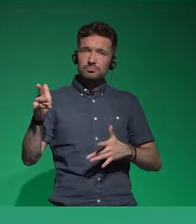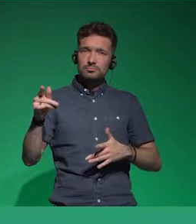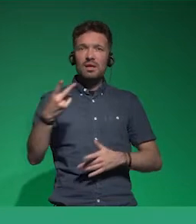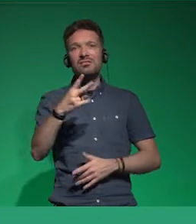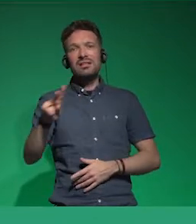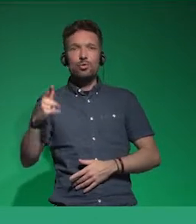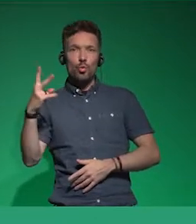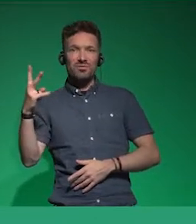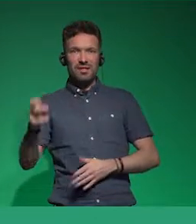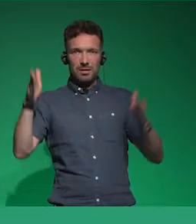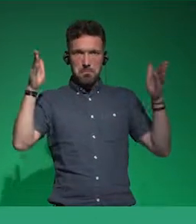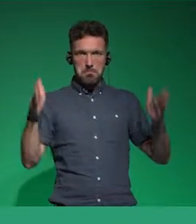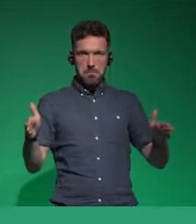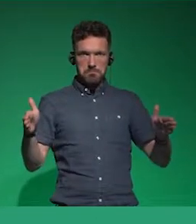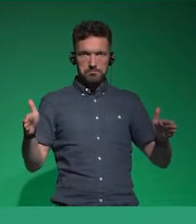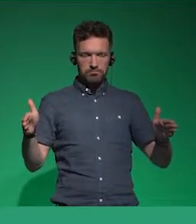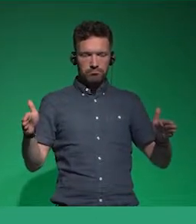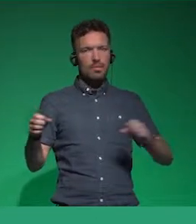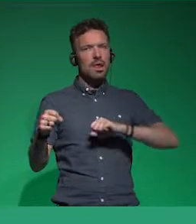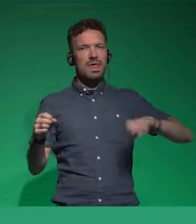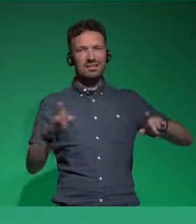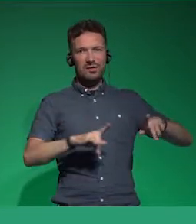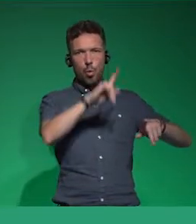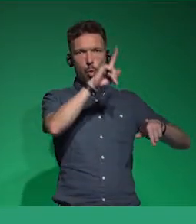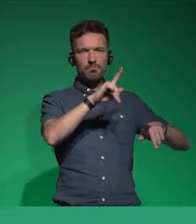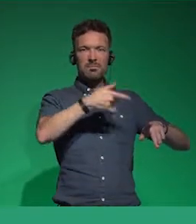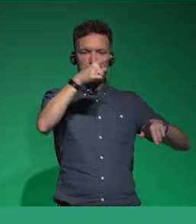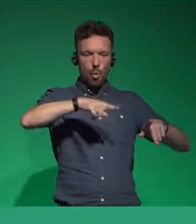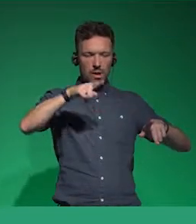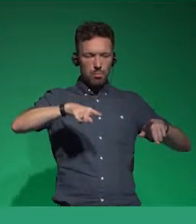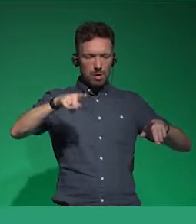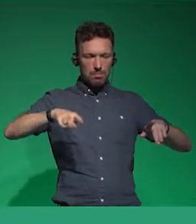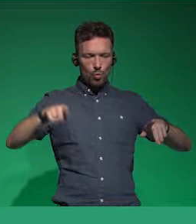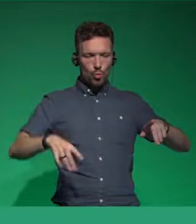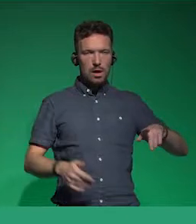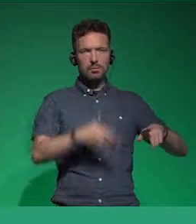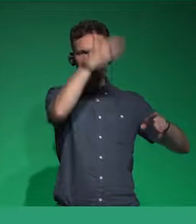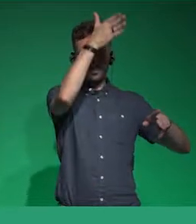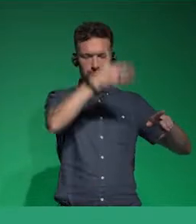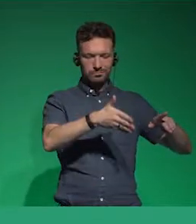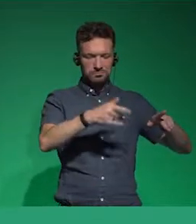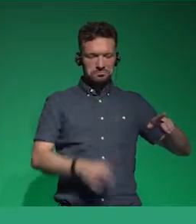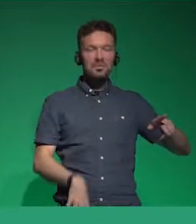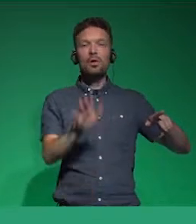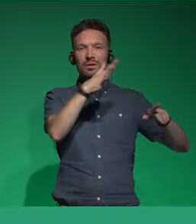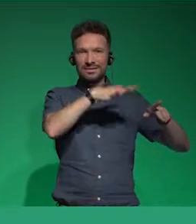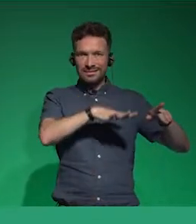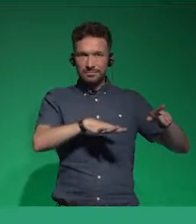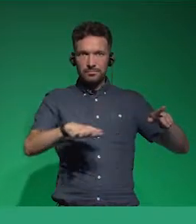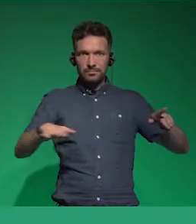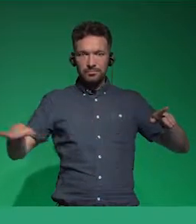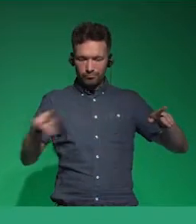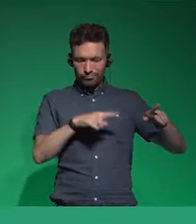2020. Sie sehen oben links immer die Monatsangabe und auf der anderen Seite die Veränderung, die